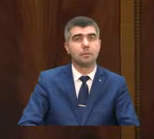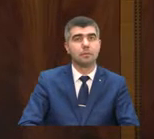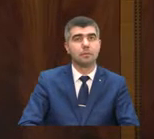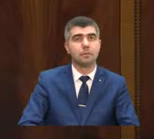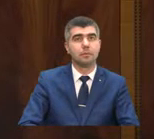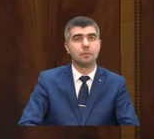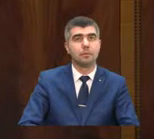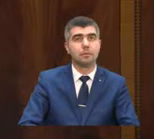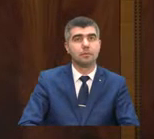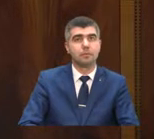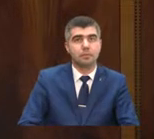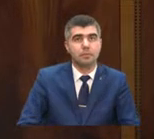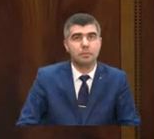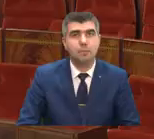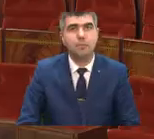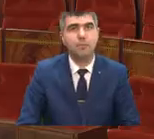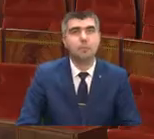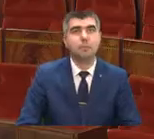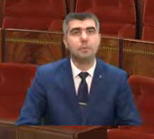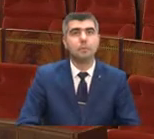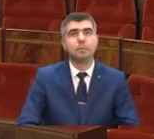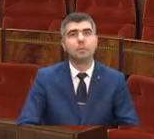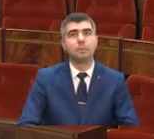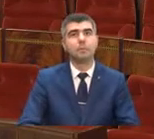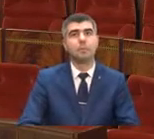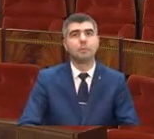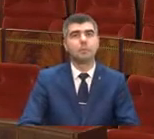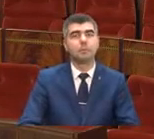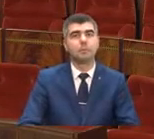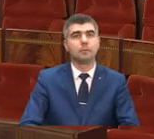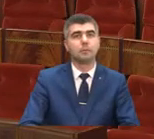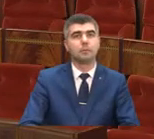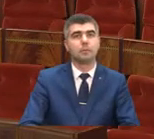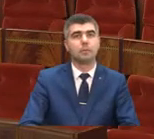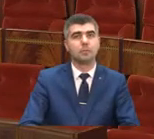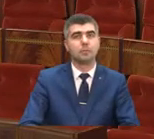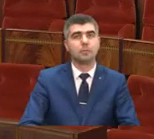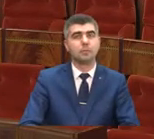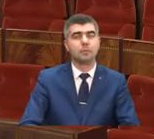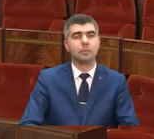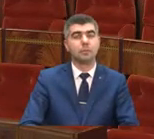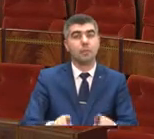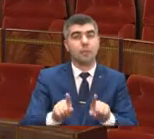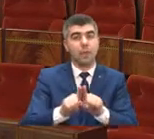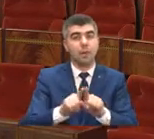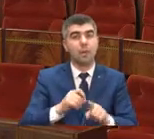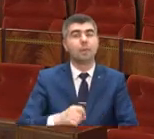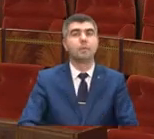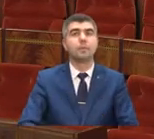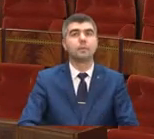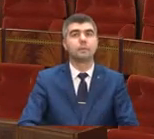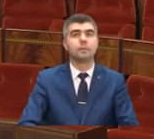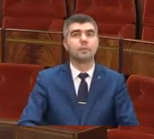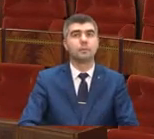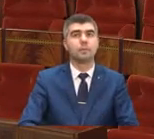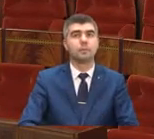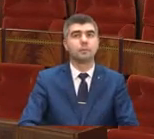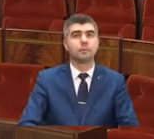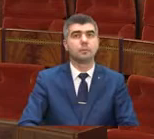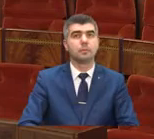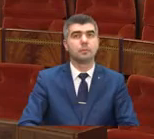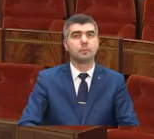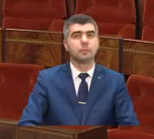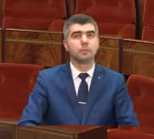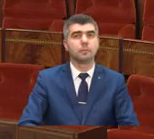شوف كونوا على كلمة سواء. تفضل السيد الوزير، تفضلوا تتساليوا